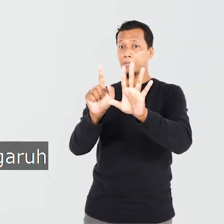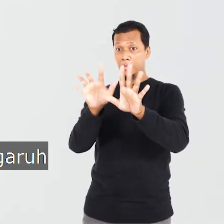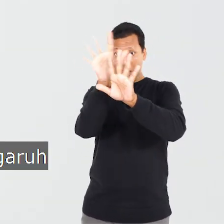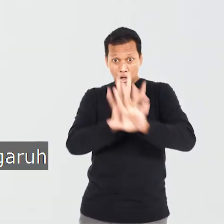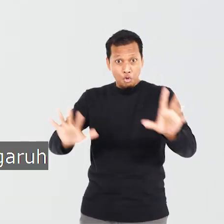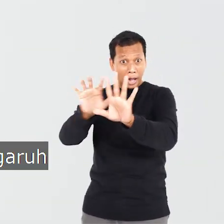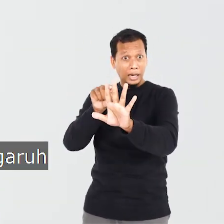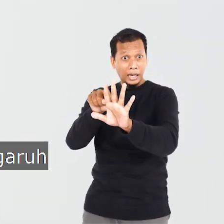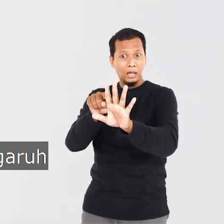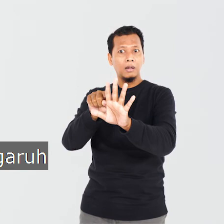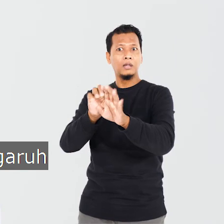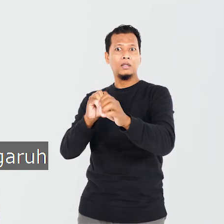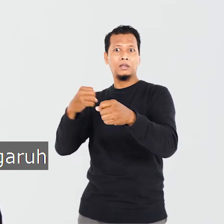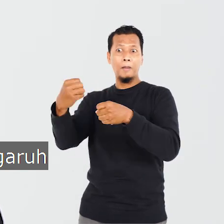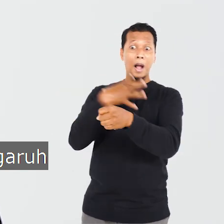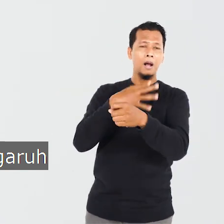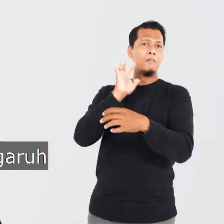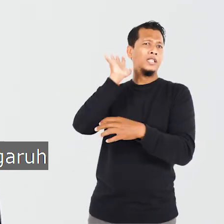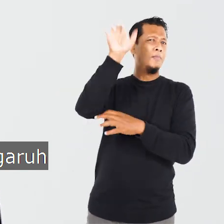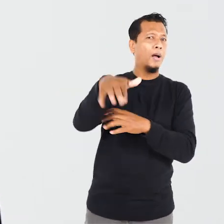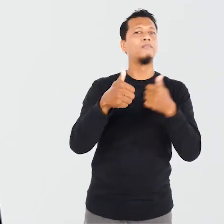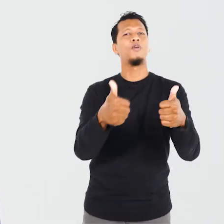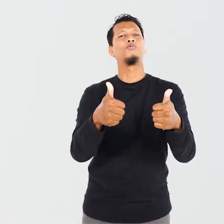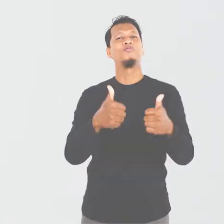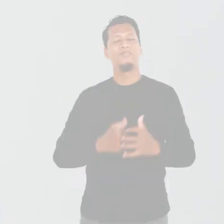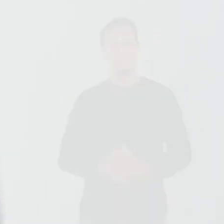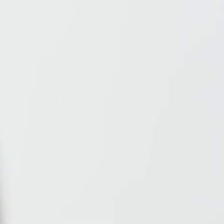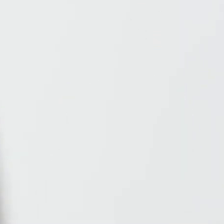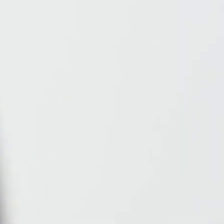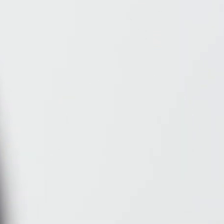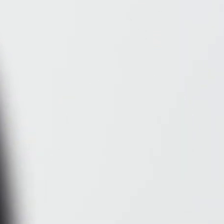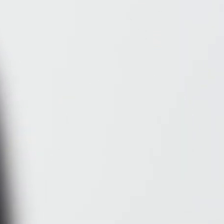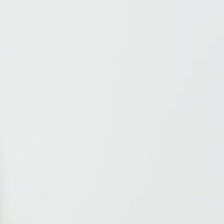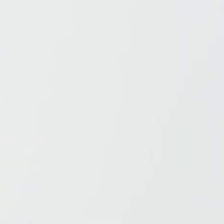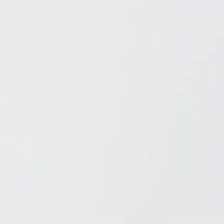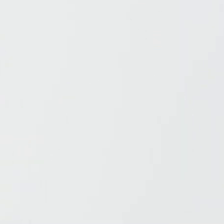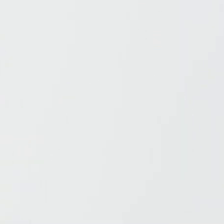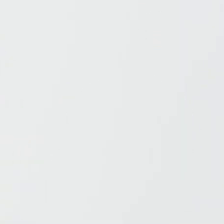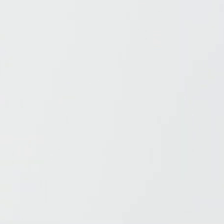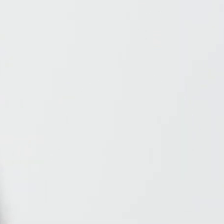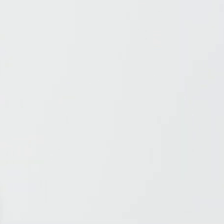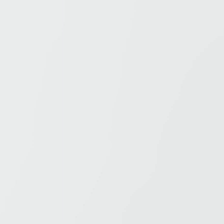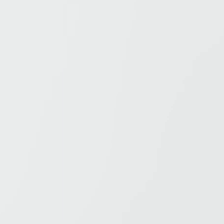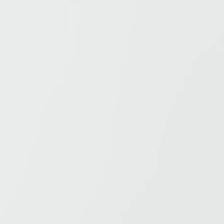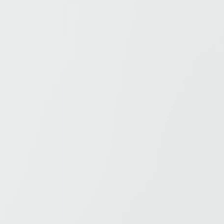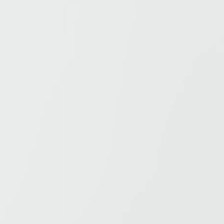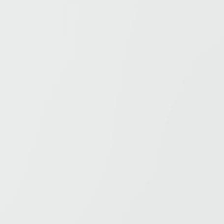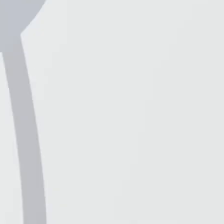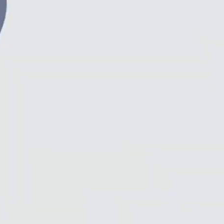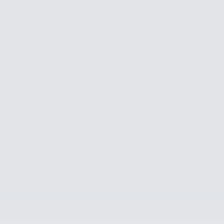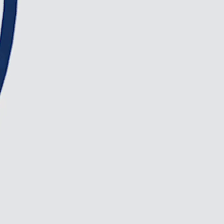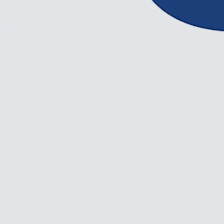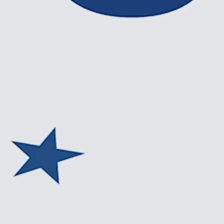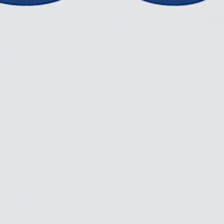Karena kepedulian kita pada alam itu sangat berpengaruh buat masa depan.